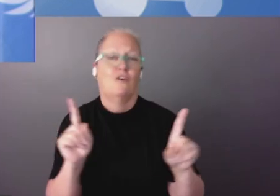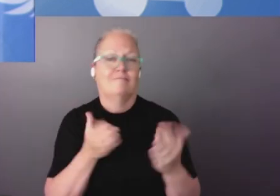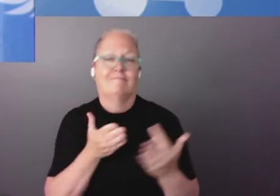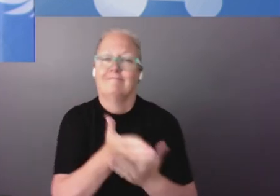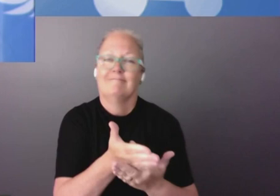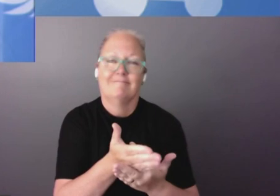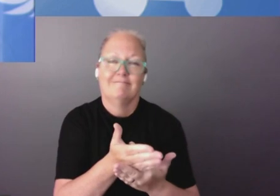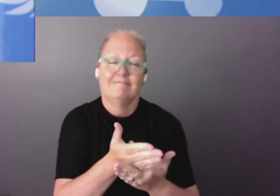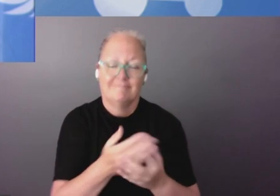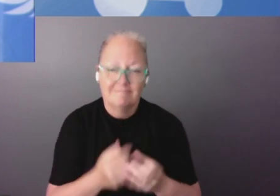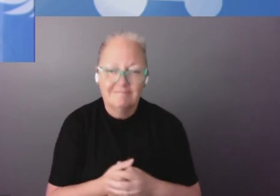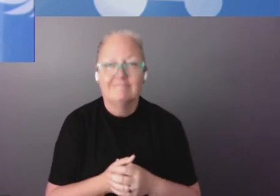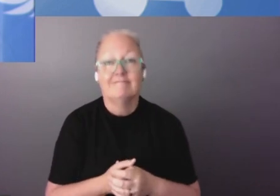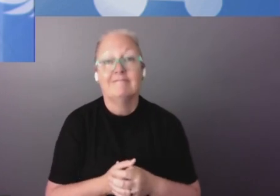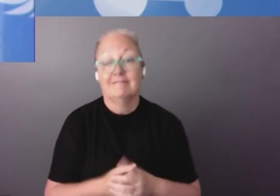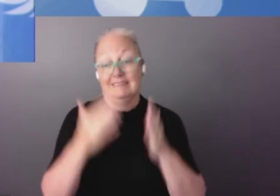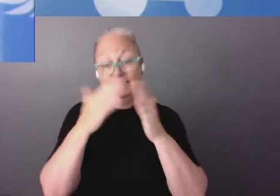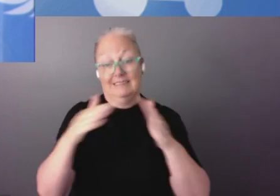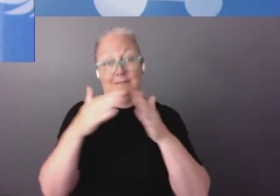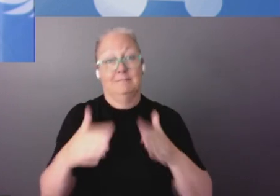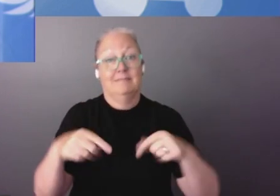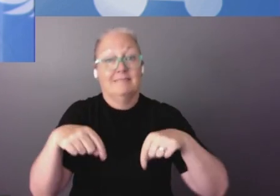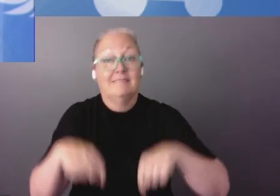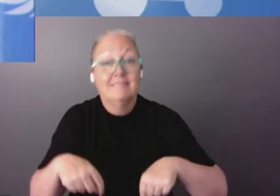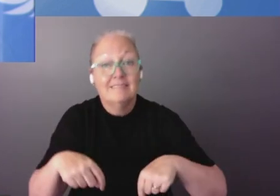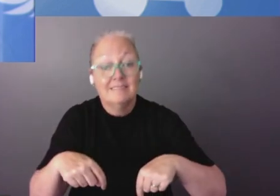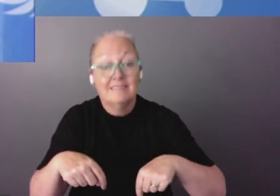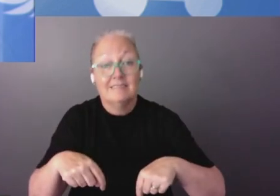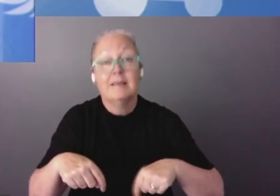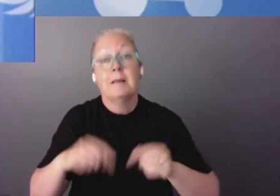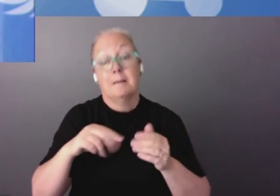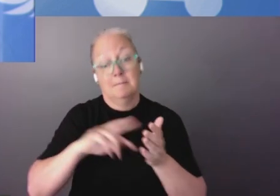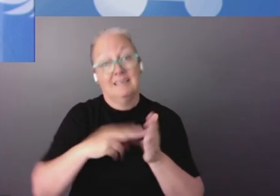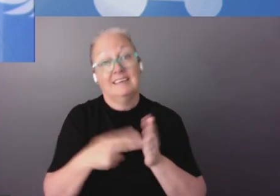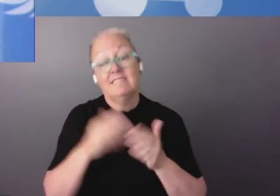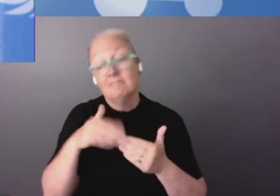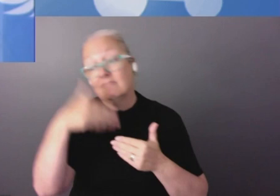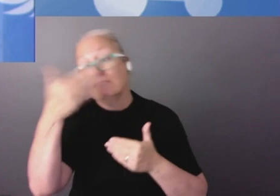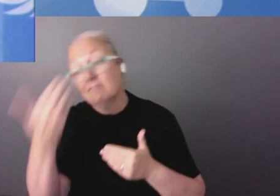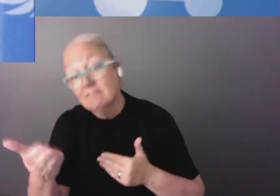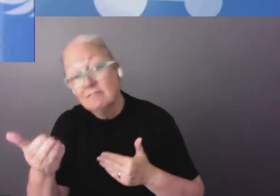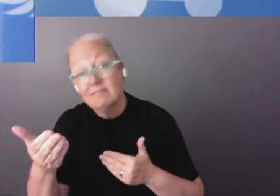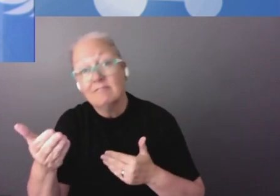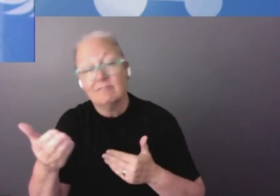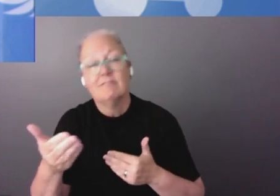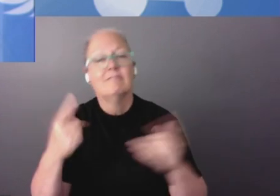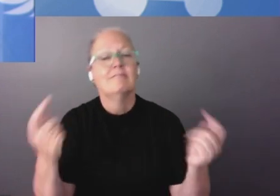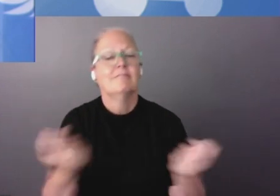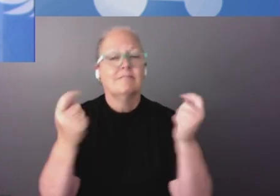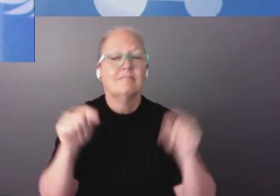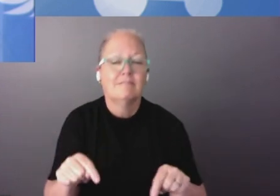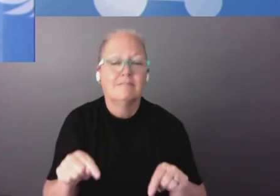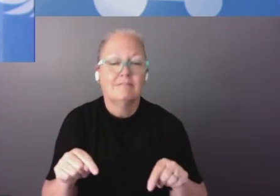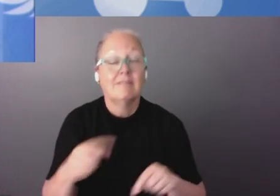to osoby, które nie mogą prowadzić swojej działalności online, które nie mają w ogóle dostępu do